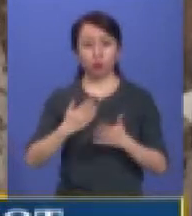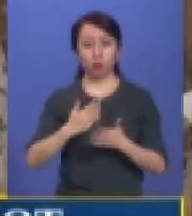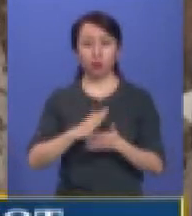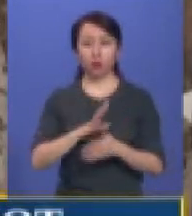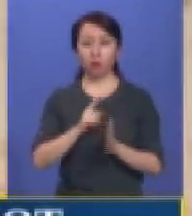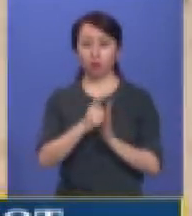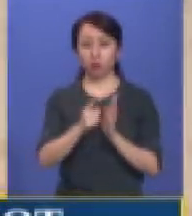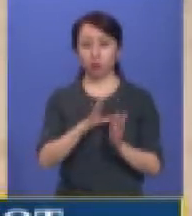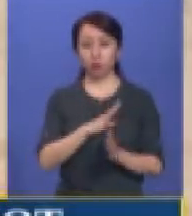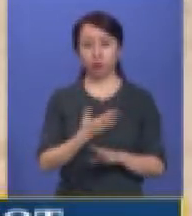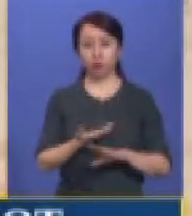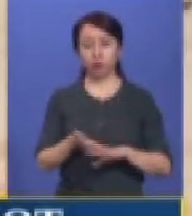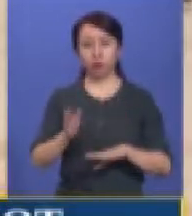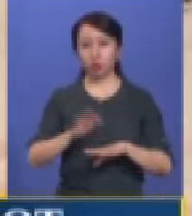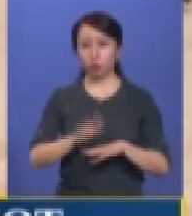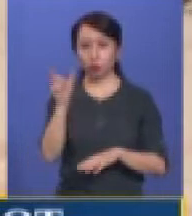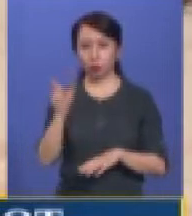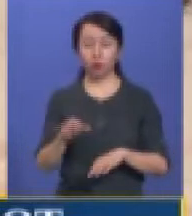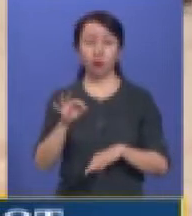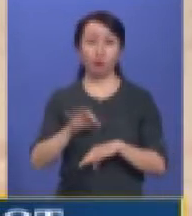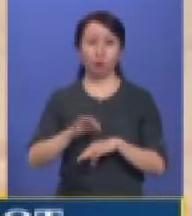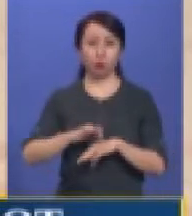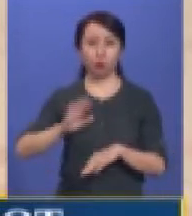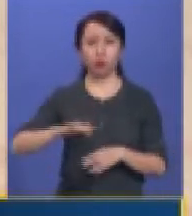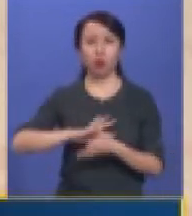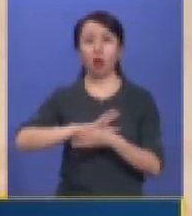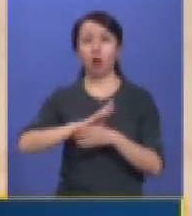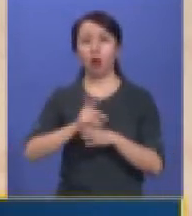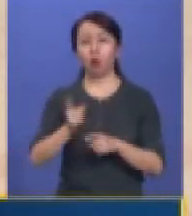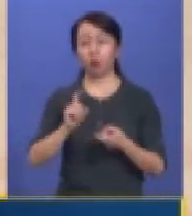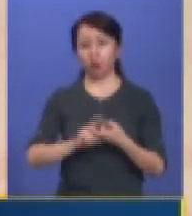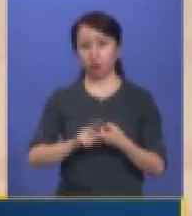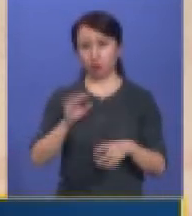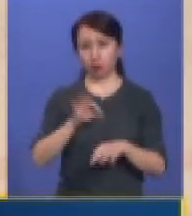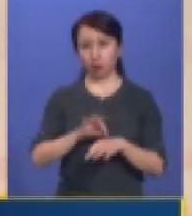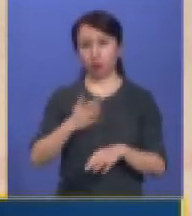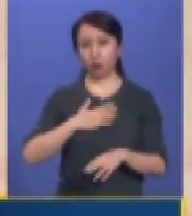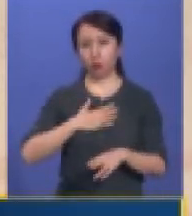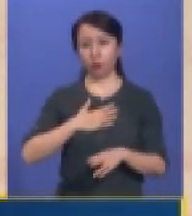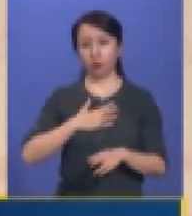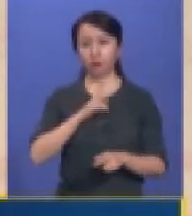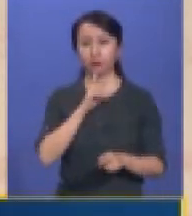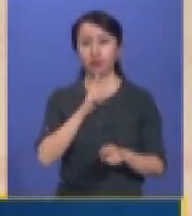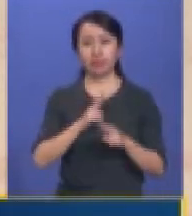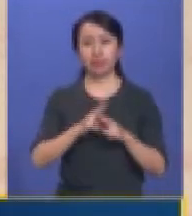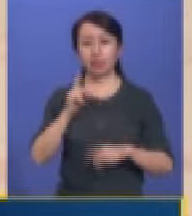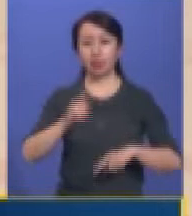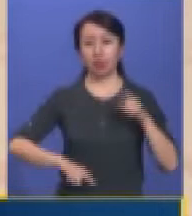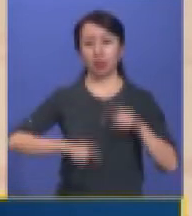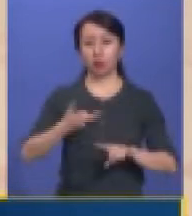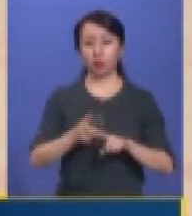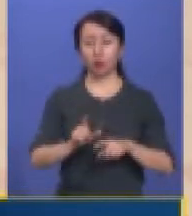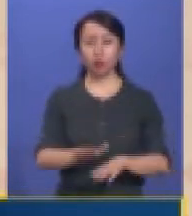вопрос не стоял. Тяжело люди болеют. И после ковида очень тяжело выходят. У меня сестра родная очень